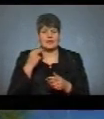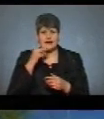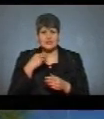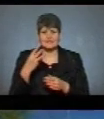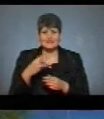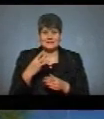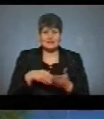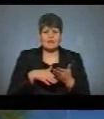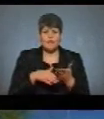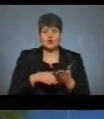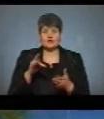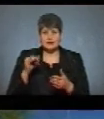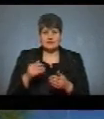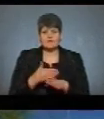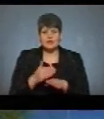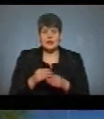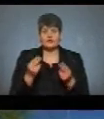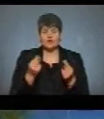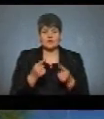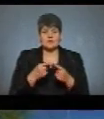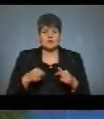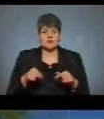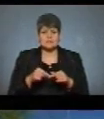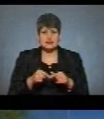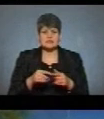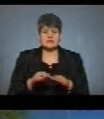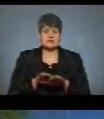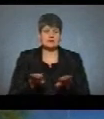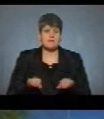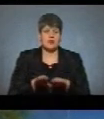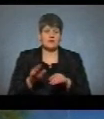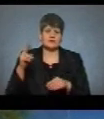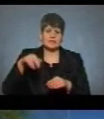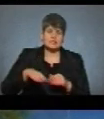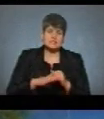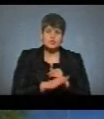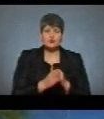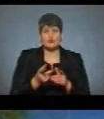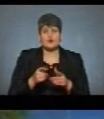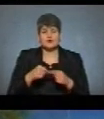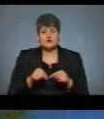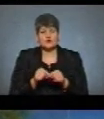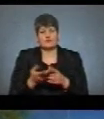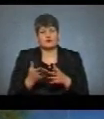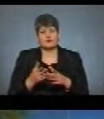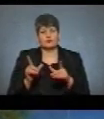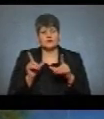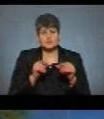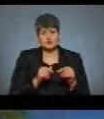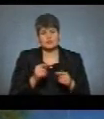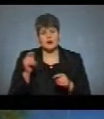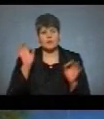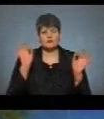волонтерів з обласного бюджету виділяють кошти на організацію сплаву по Дністру, організовують поїздку на музичний фестиваль «Вудсток Україна»,